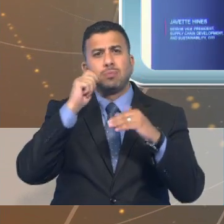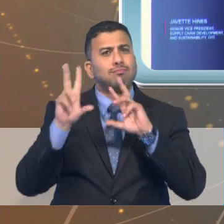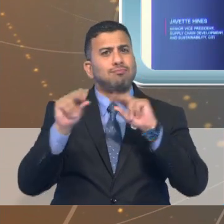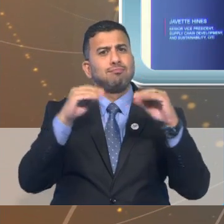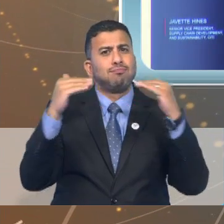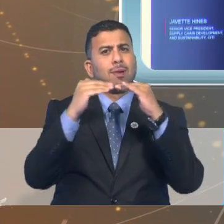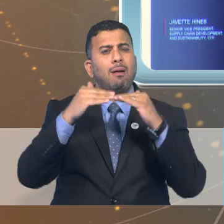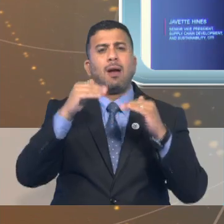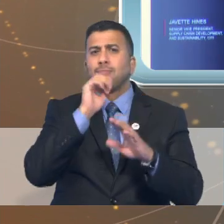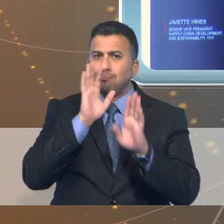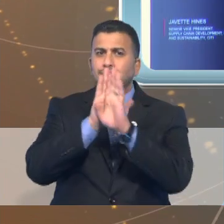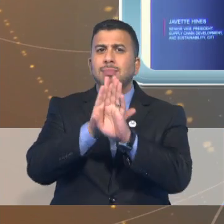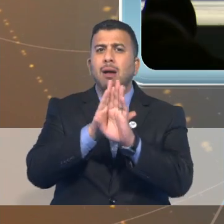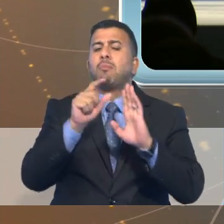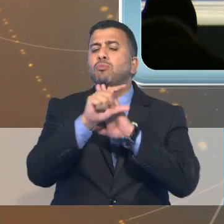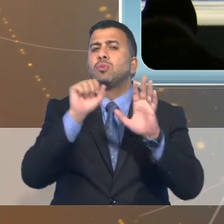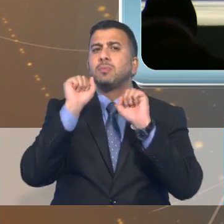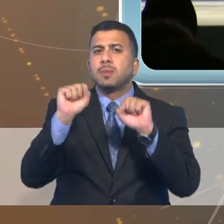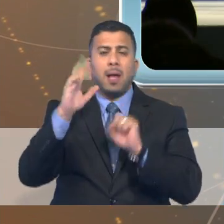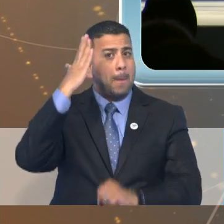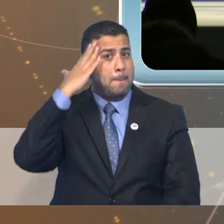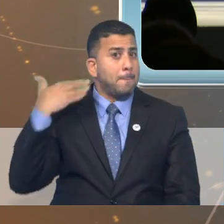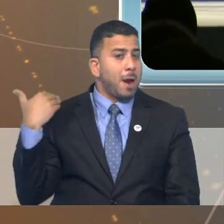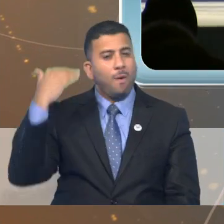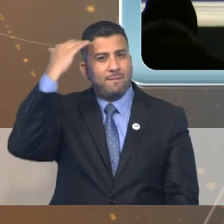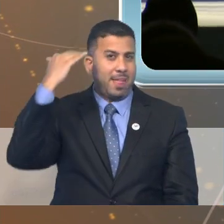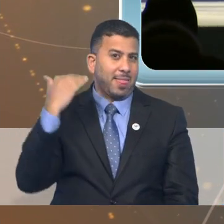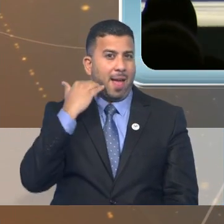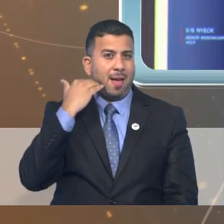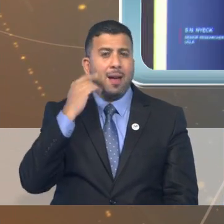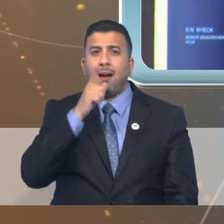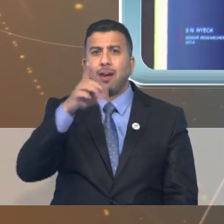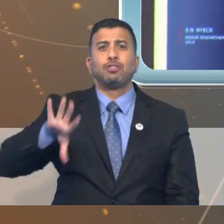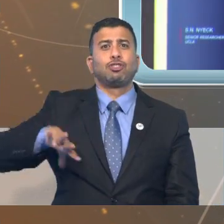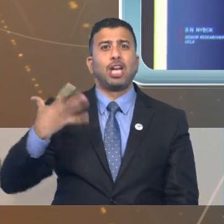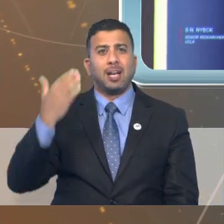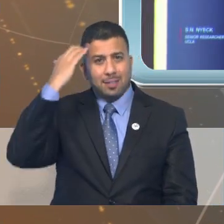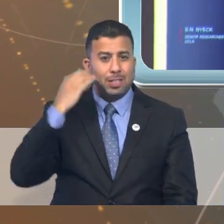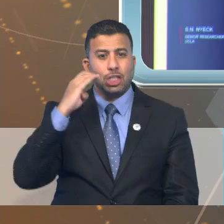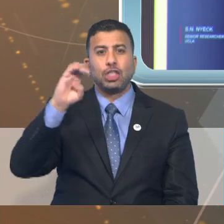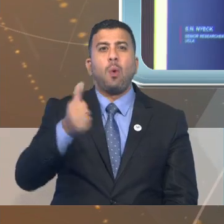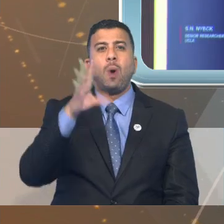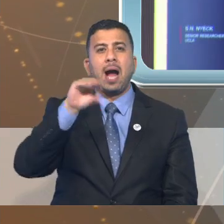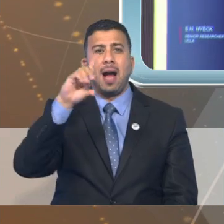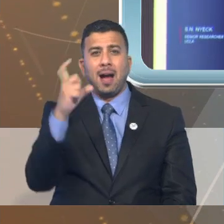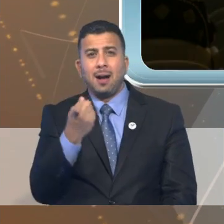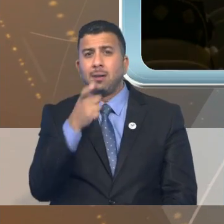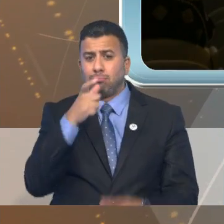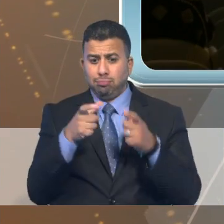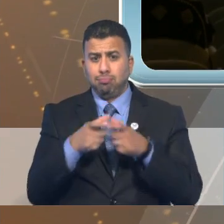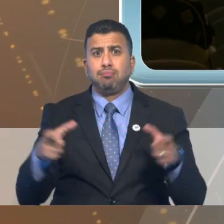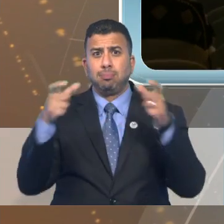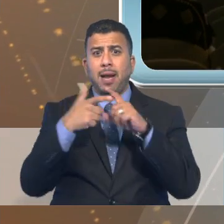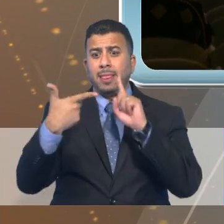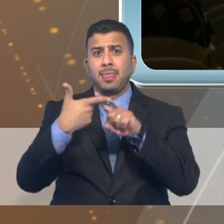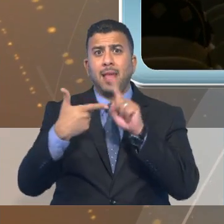العالمي الرئيسي لقضايا المرأة والفتاة. وأشارت سمو الشيخة جواهر بنت محمد القاسمي إلى أن انعقاد الدورة